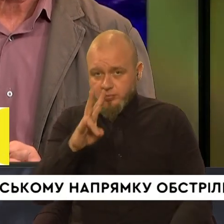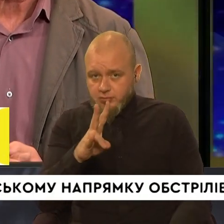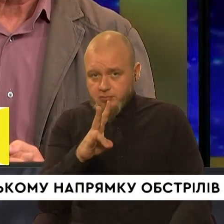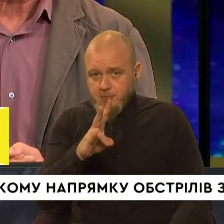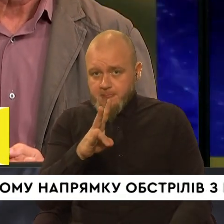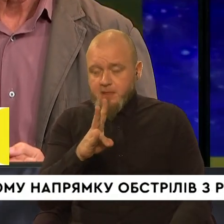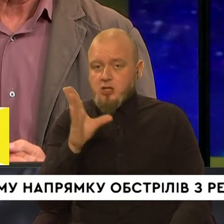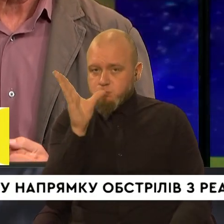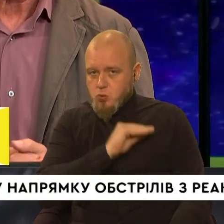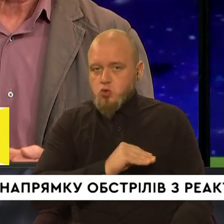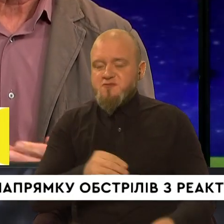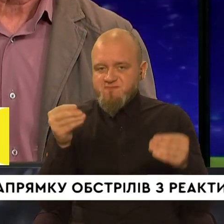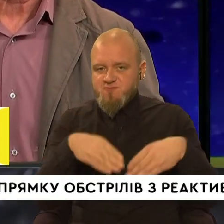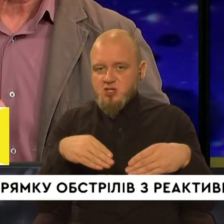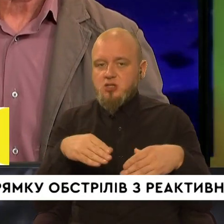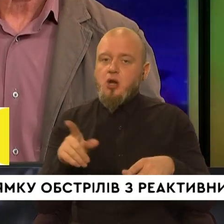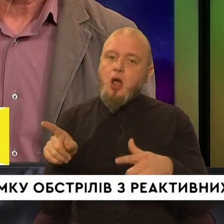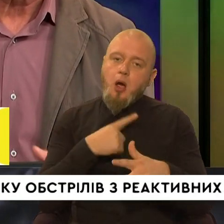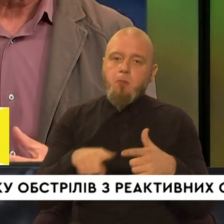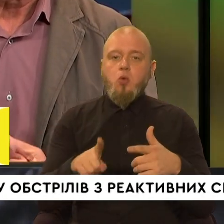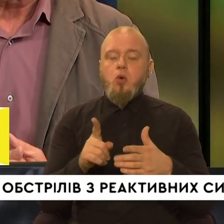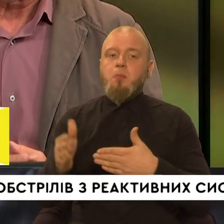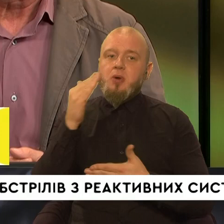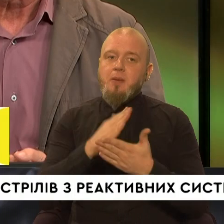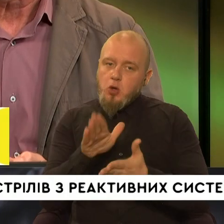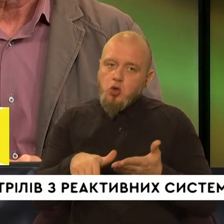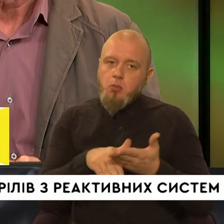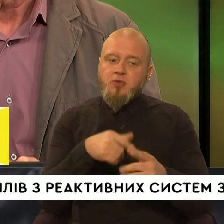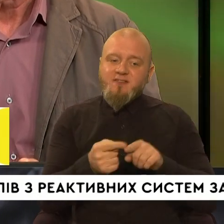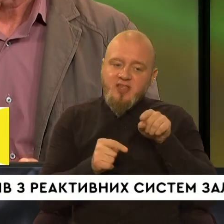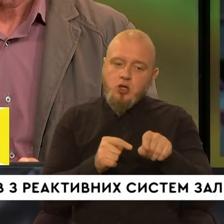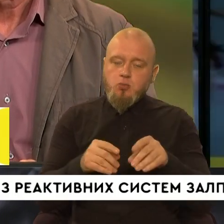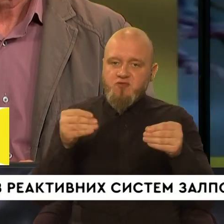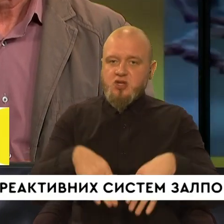Об'єднаних Націй спроможна вирішити або принаймні допомогти у їхньому вирішенні?